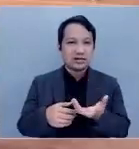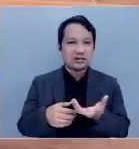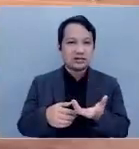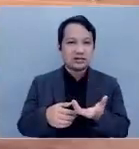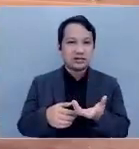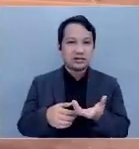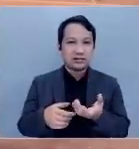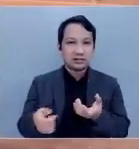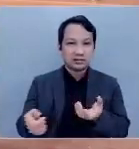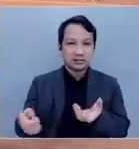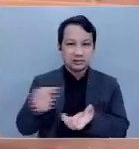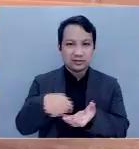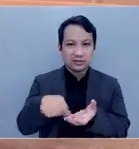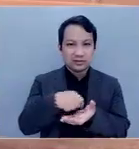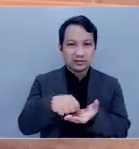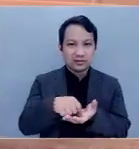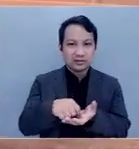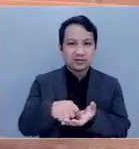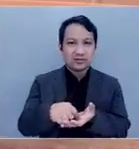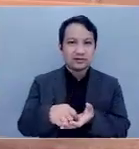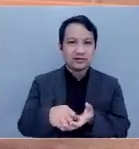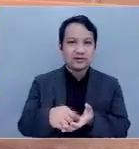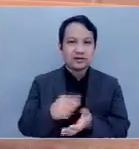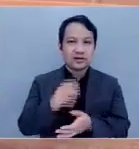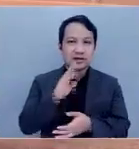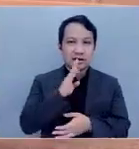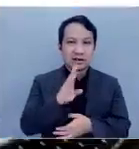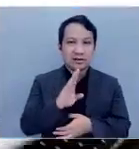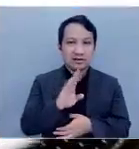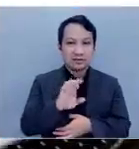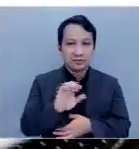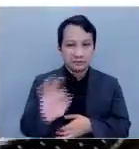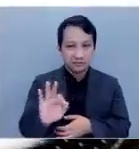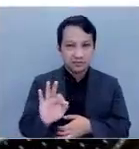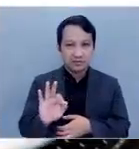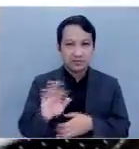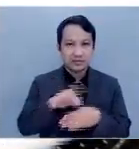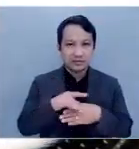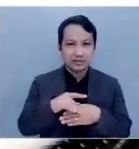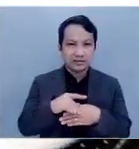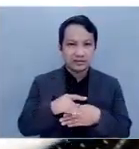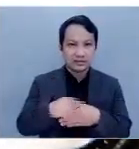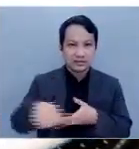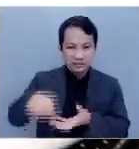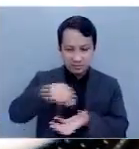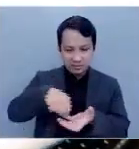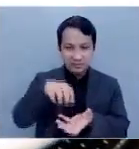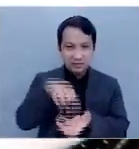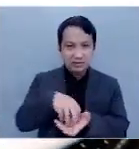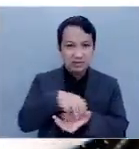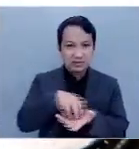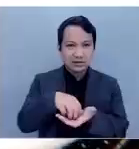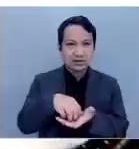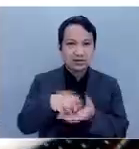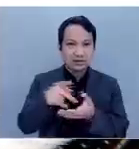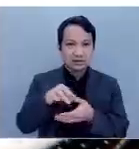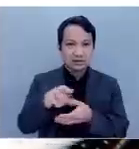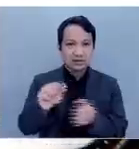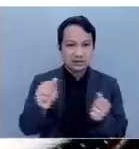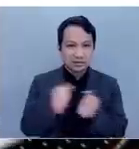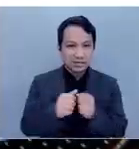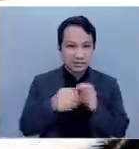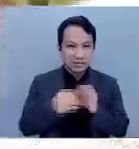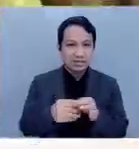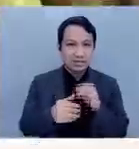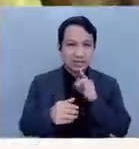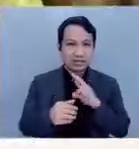ating, yung stock natin. Yung beef stock. Kaya mas malasa. Kaya mas malasa siya. Oh. So, nadun na yung lasa, nadun na yung protein, nadun na yung ayon natin.